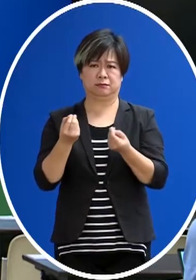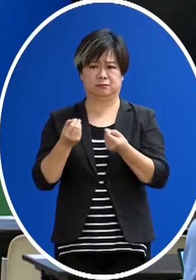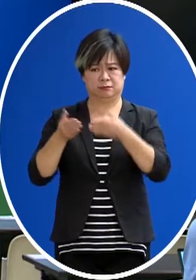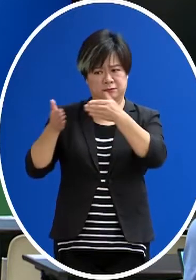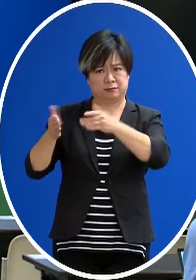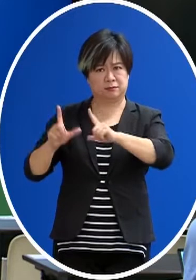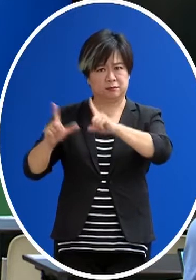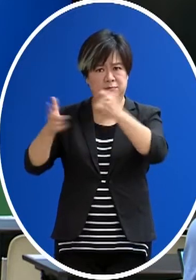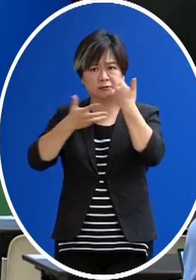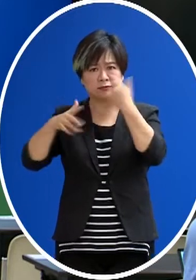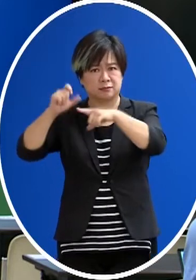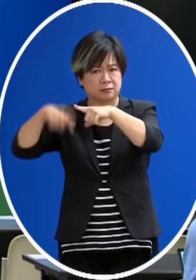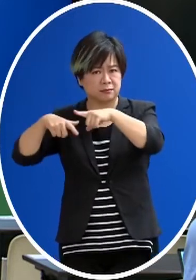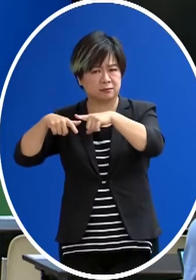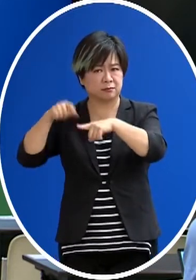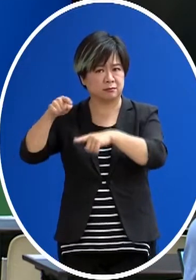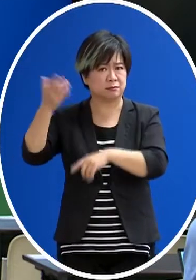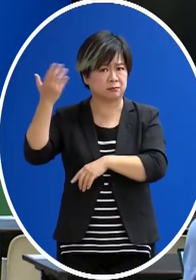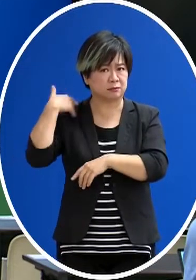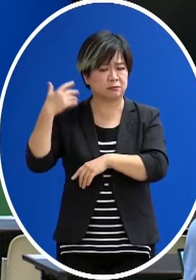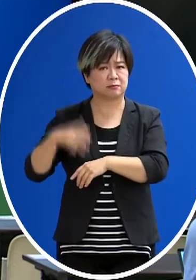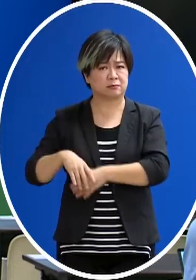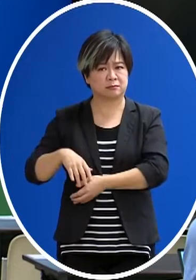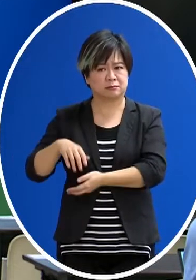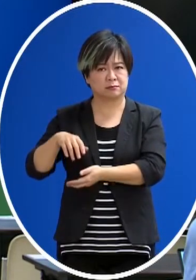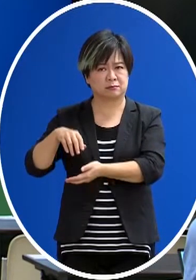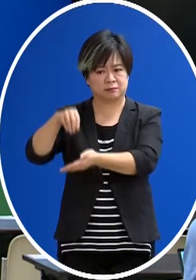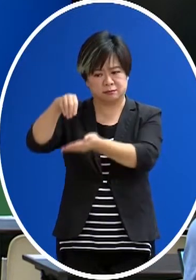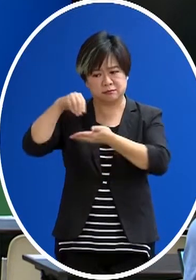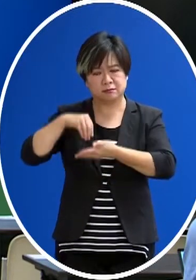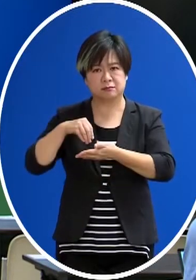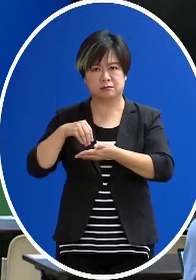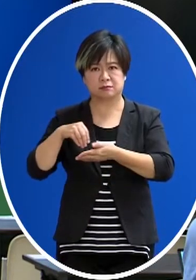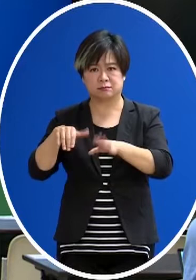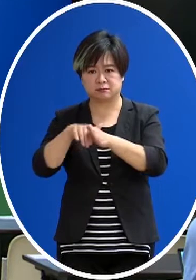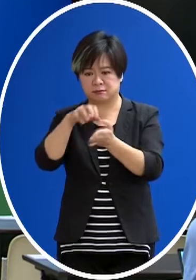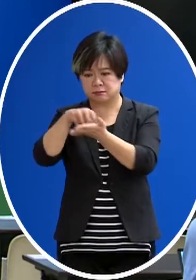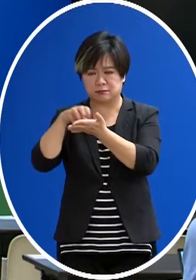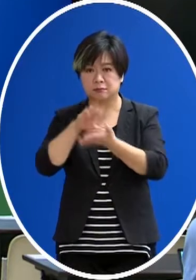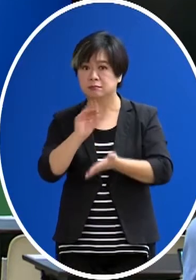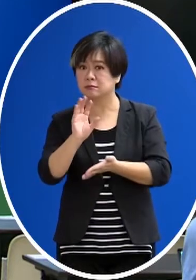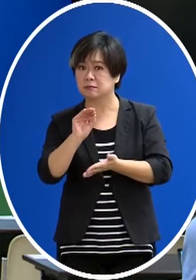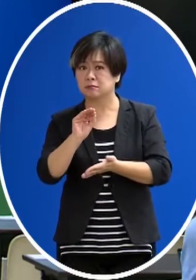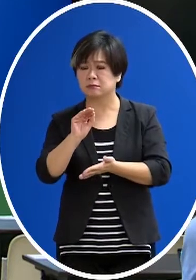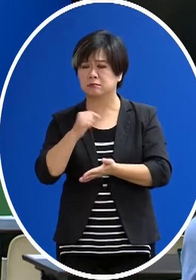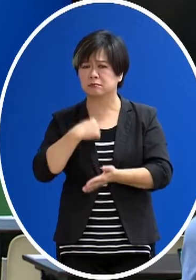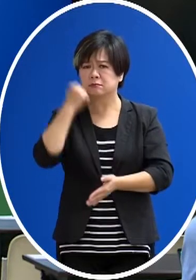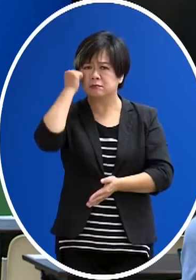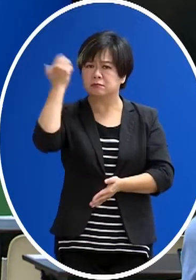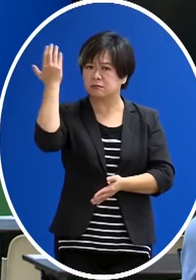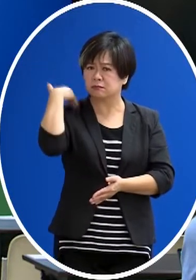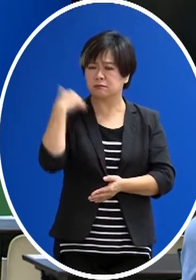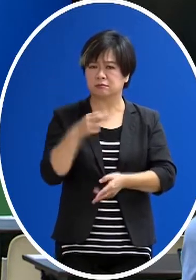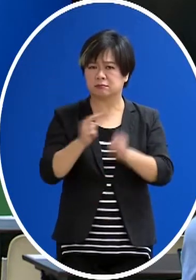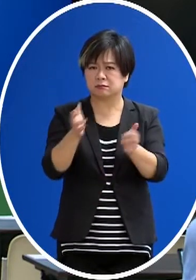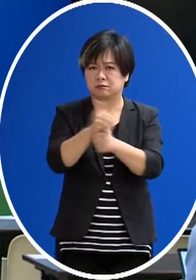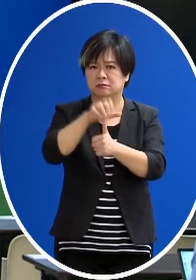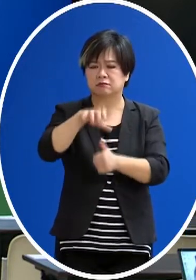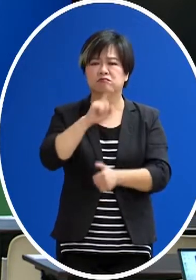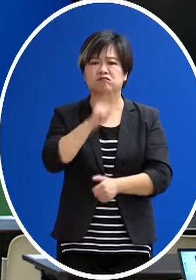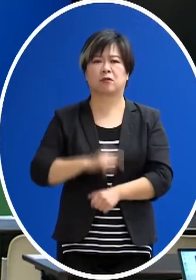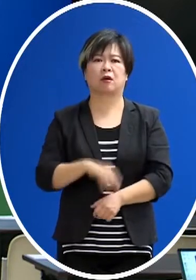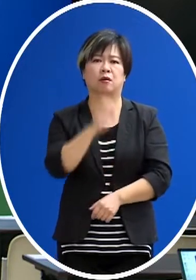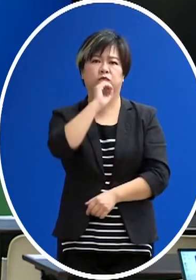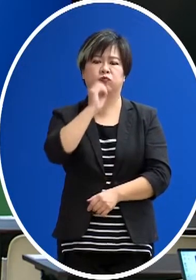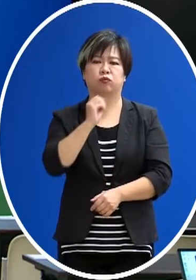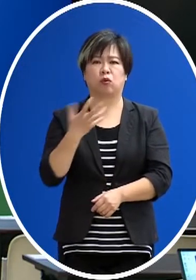们，到底他们当时有没有提出有效文件？因为当时记得指挥中心一直都说他们没有提出授